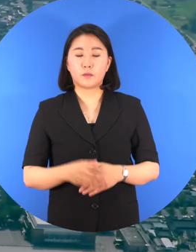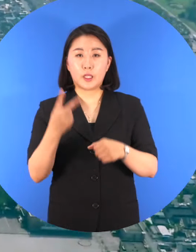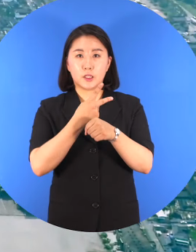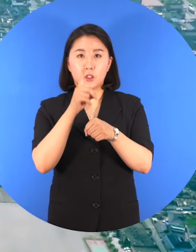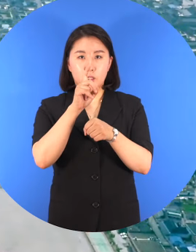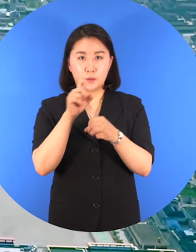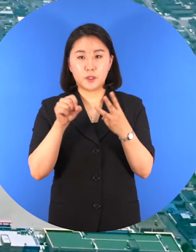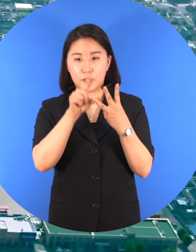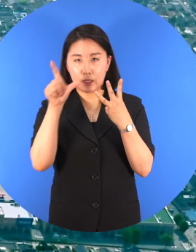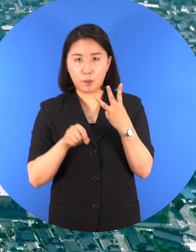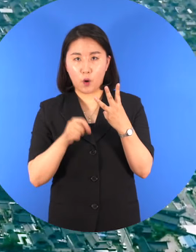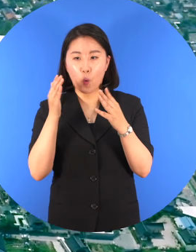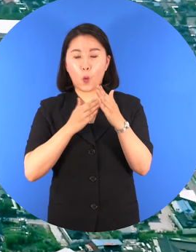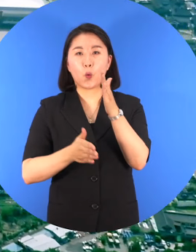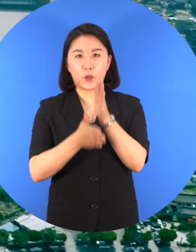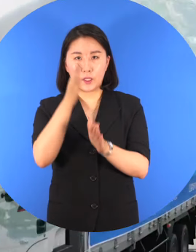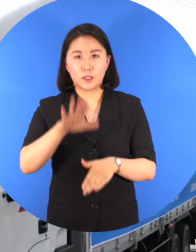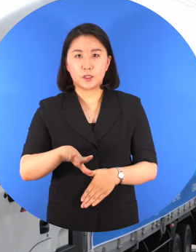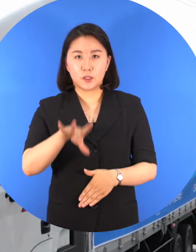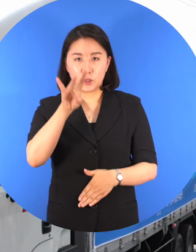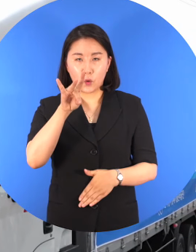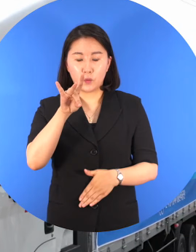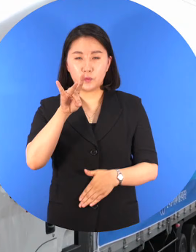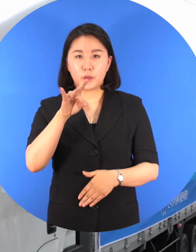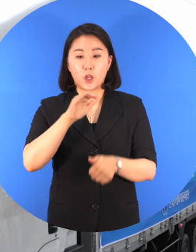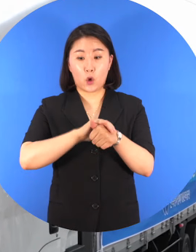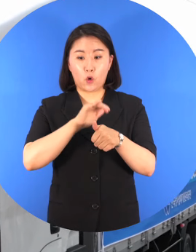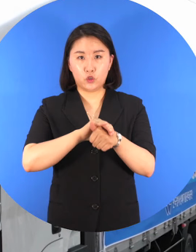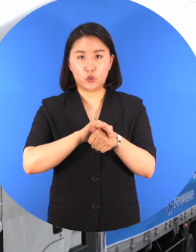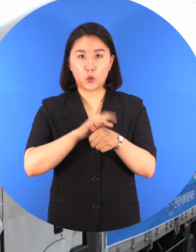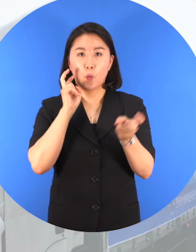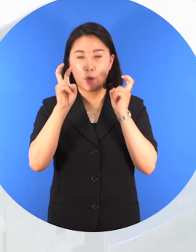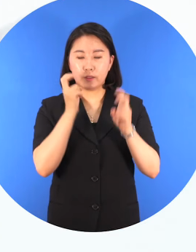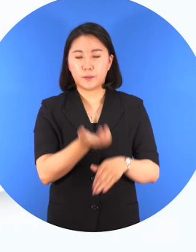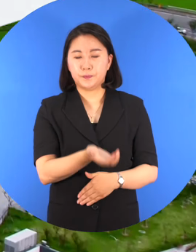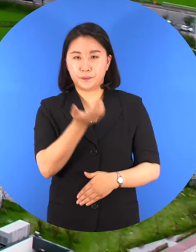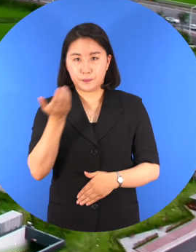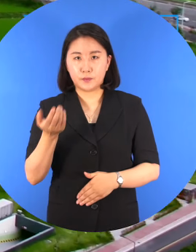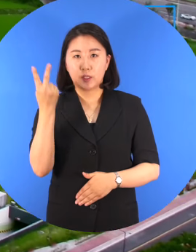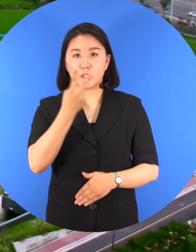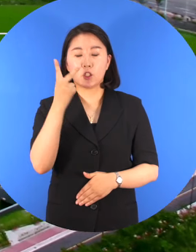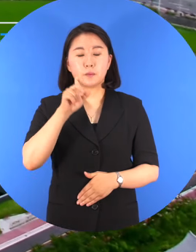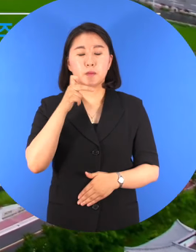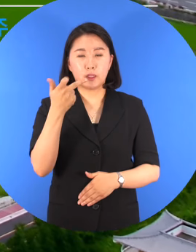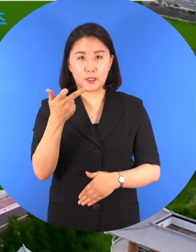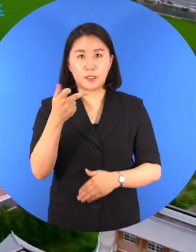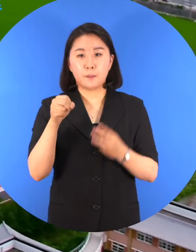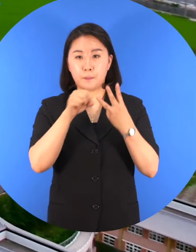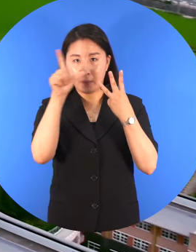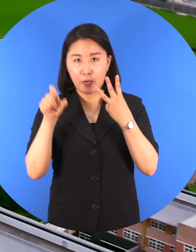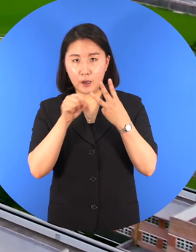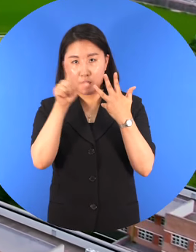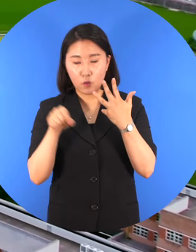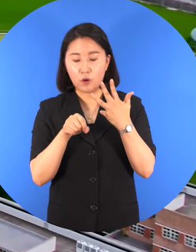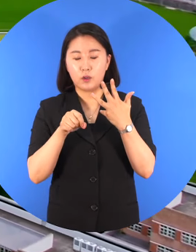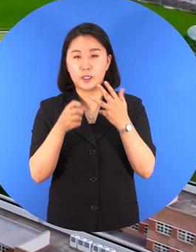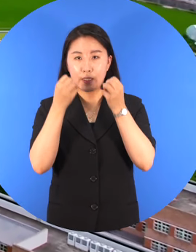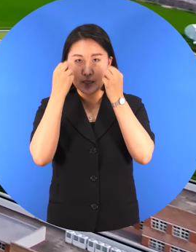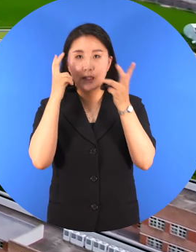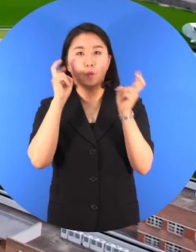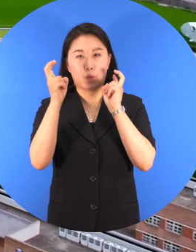2011년 3월, 공공기관 최초로 경주로 본사를 이전한 우리는 2017년 8월, 이곳